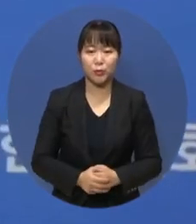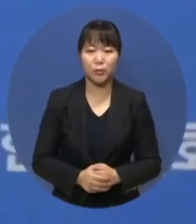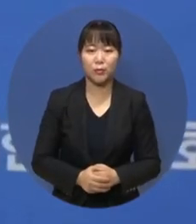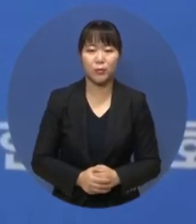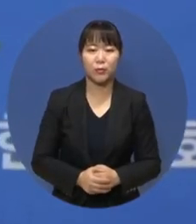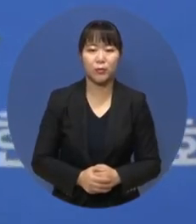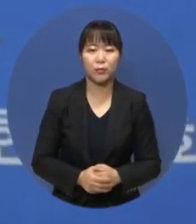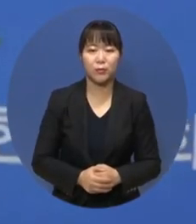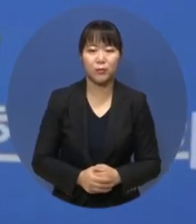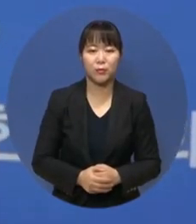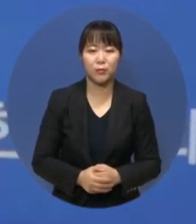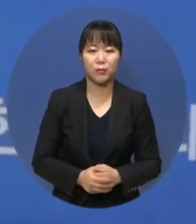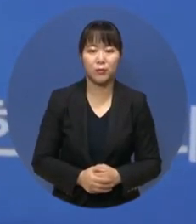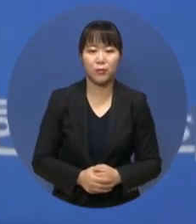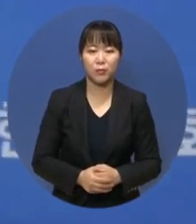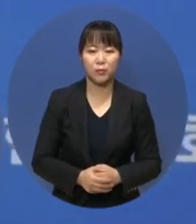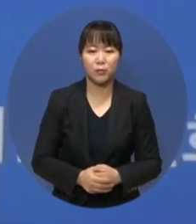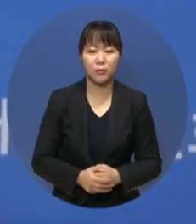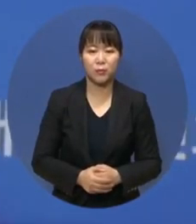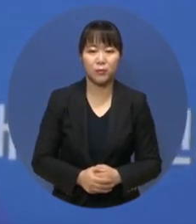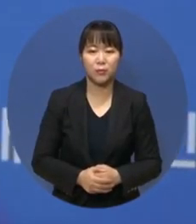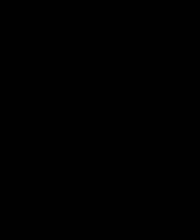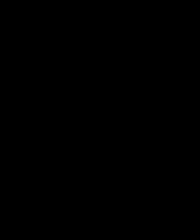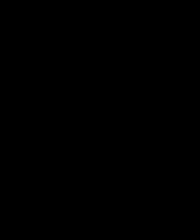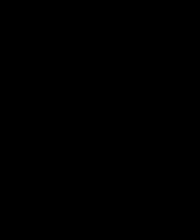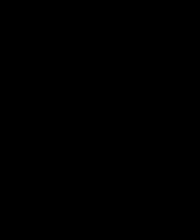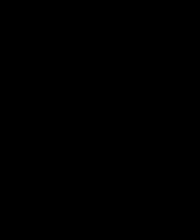독재 tv 교수 소 정 녀 있다